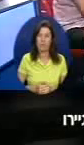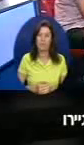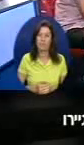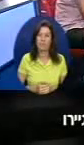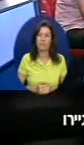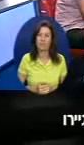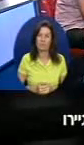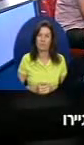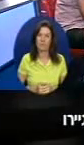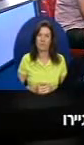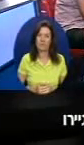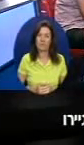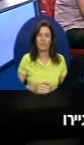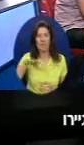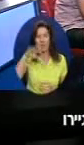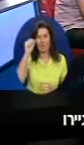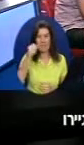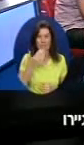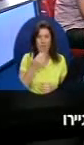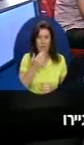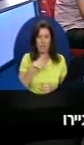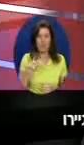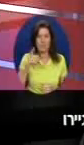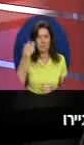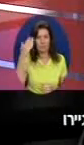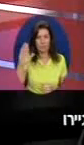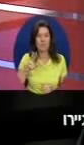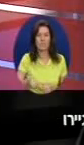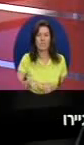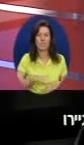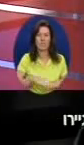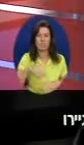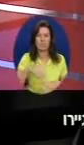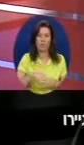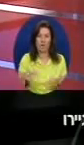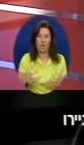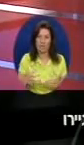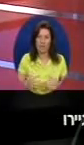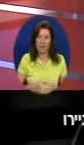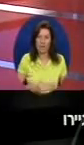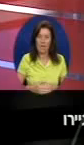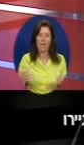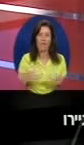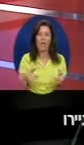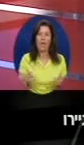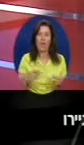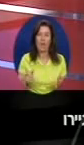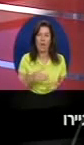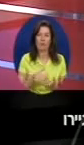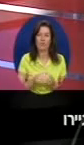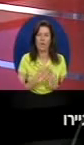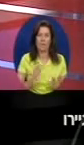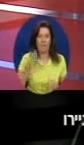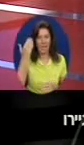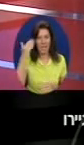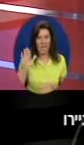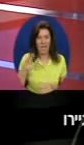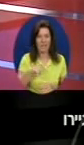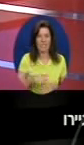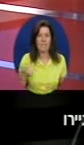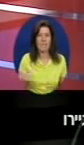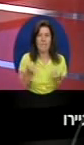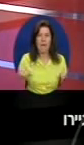גם בתפיסה היהודית לגר יש תפקיד בתוך חברה. חברה לא יכולה להתקיים מבלי שיש לה את הגר, והיא מאמנת את